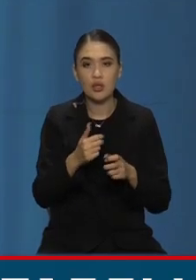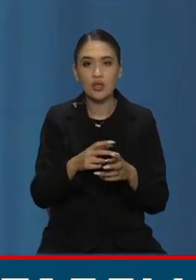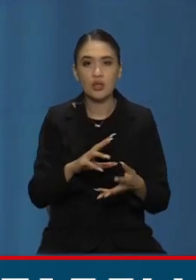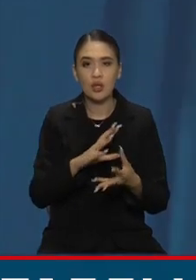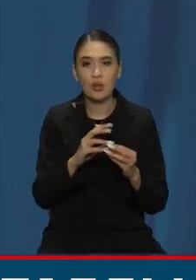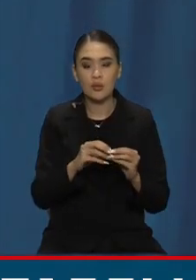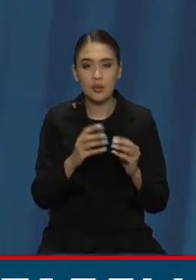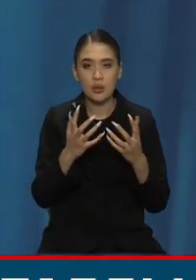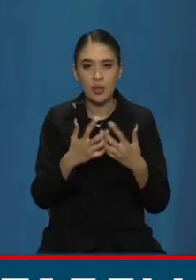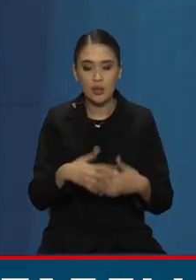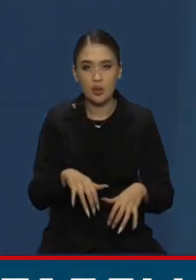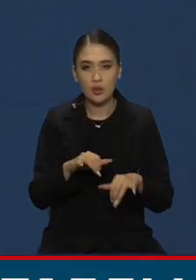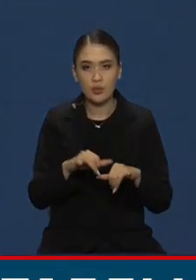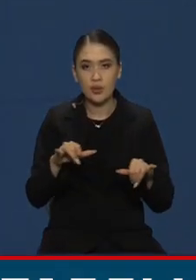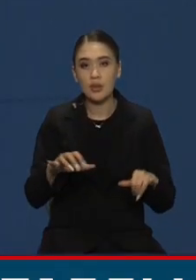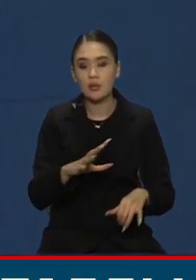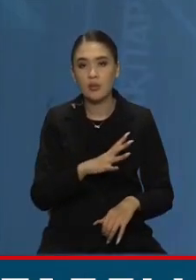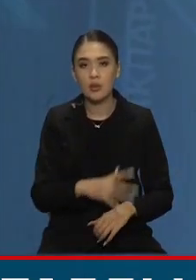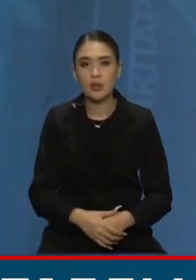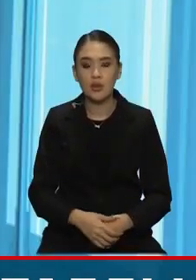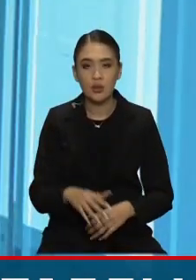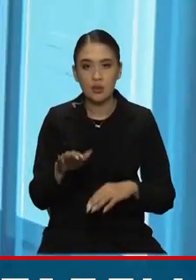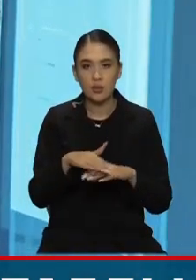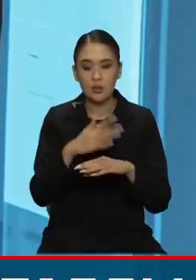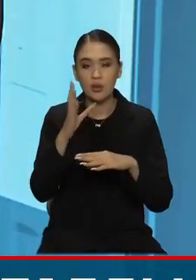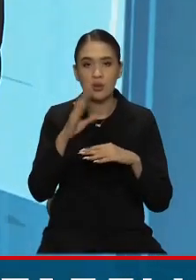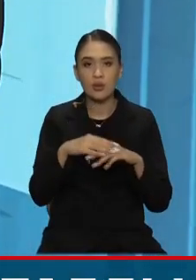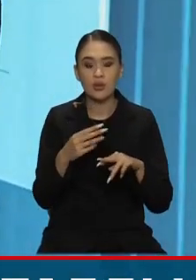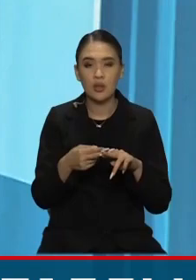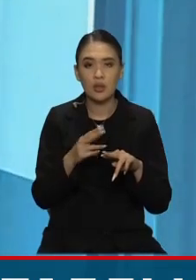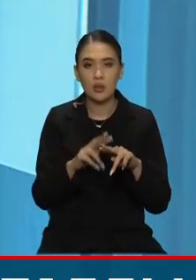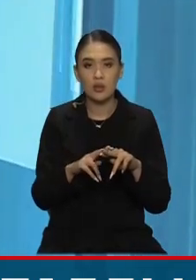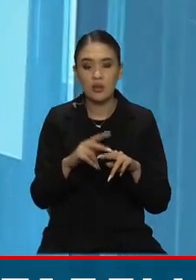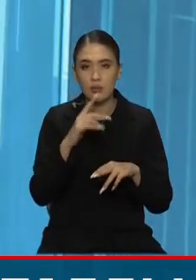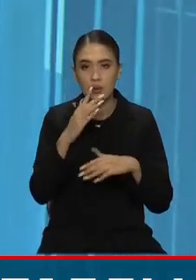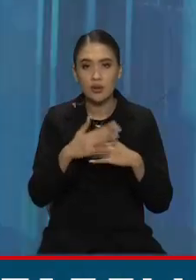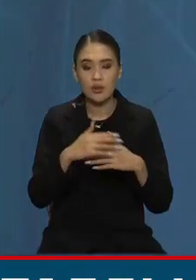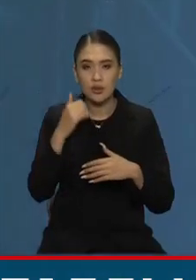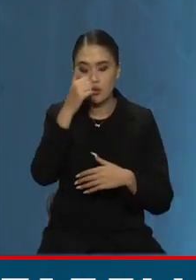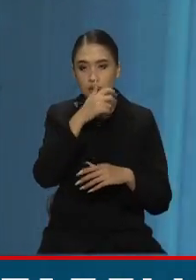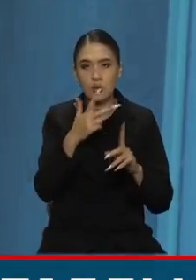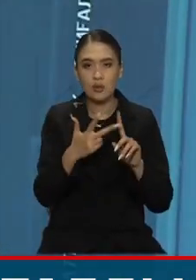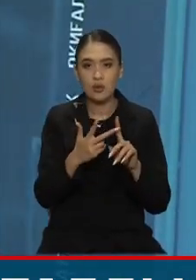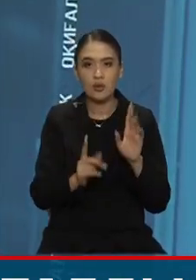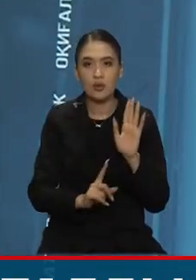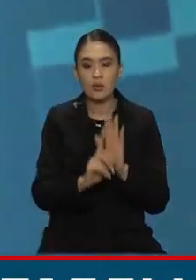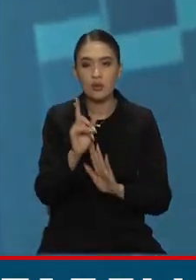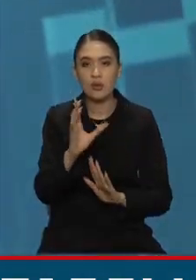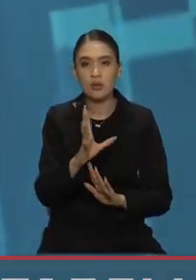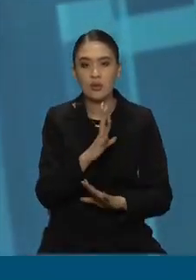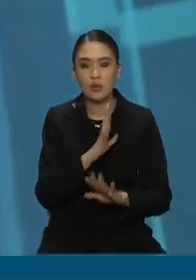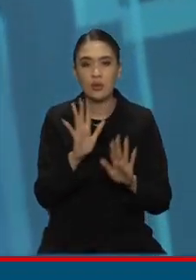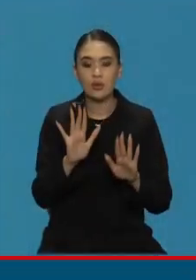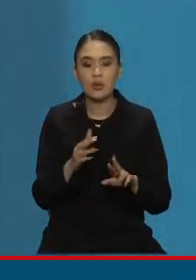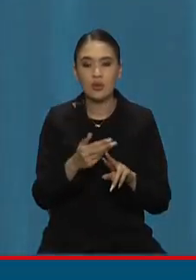үміткерлердің саны көбейді ме? Кеш жарық, Айгүл ханым. Иә, биылғы жылы біз үшінші іріктеуді бастадық. Тек қана